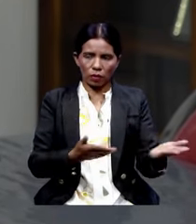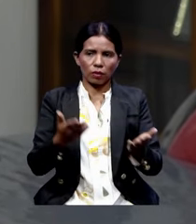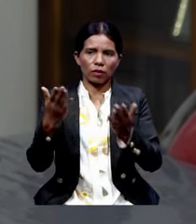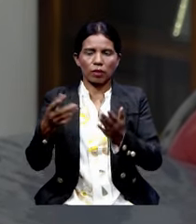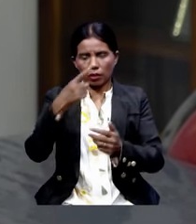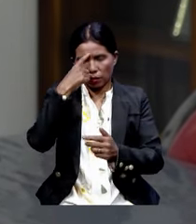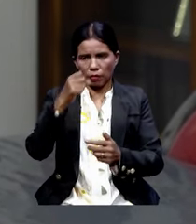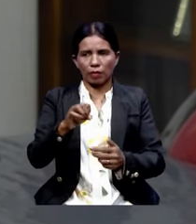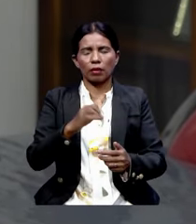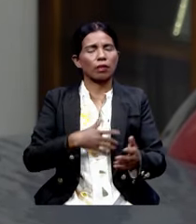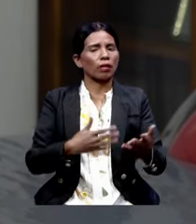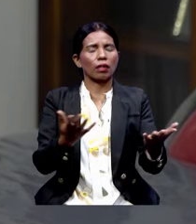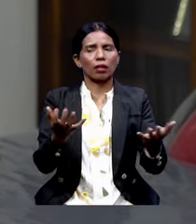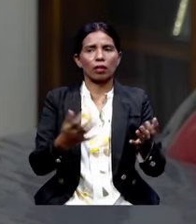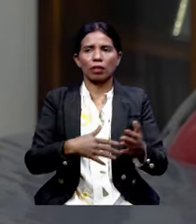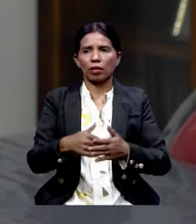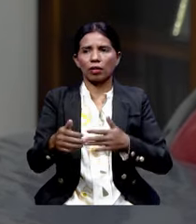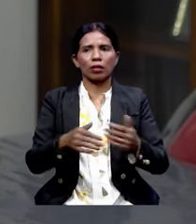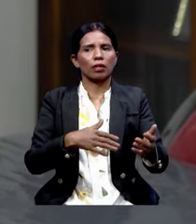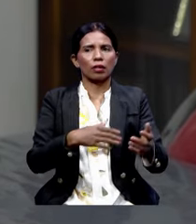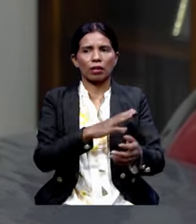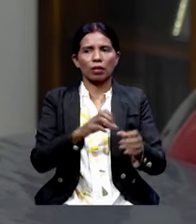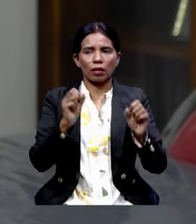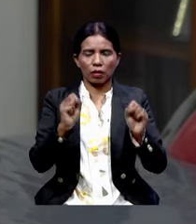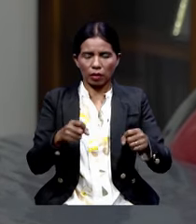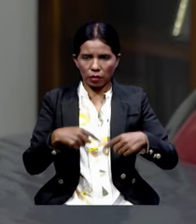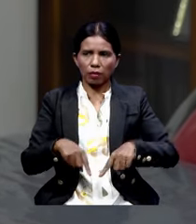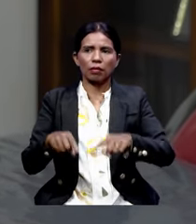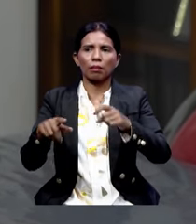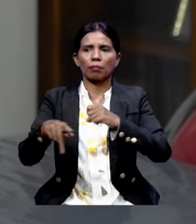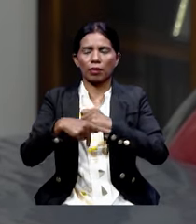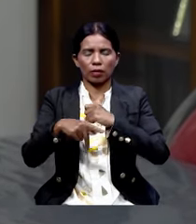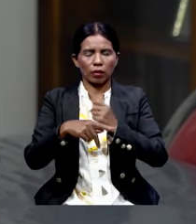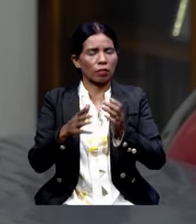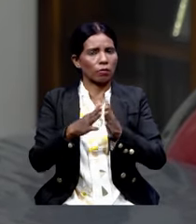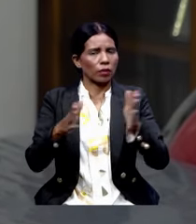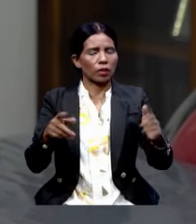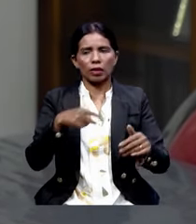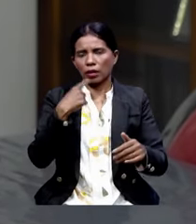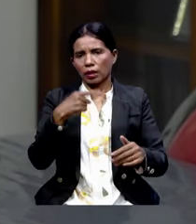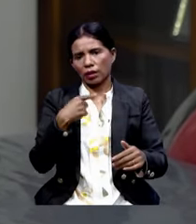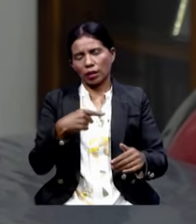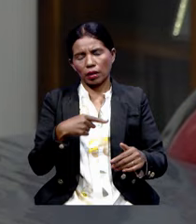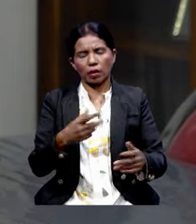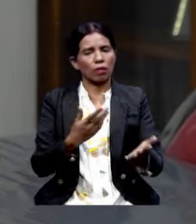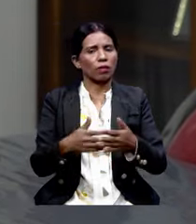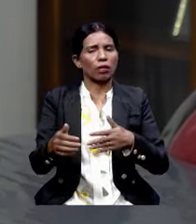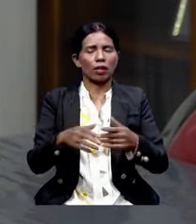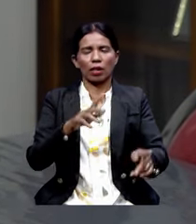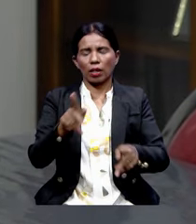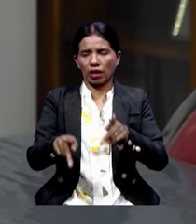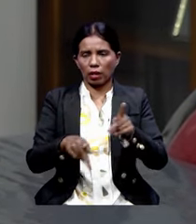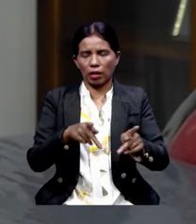tamane avontari qualquer sede atu bancada oposisao o se sede qualquer povu